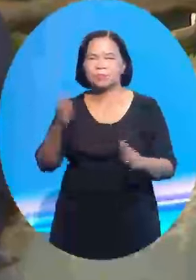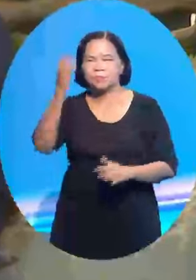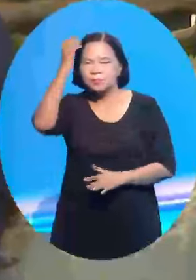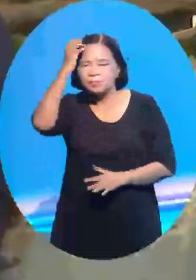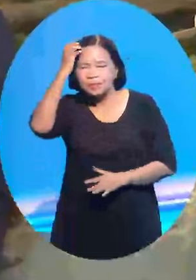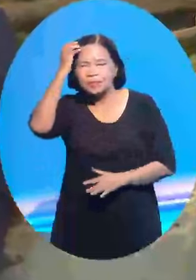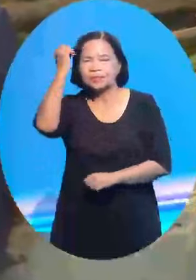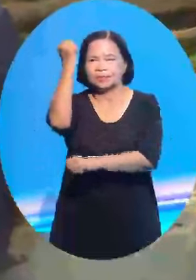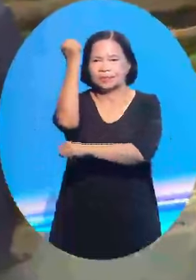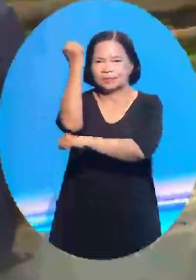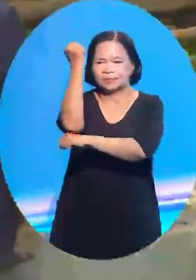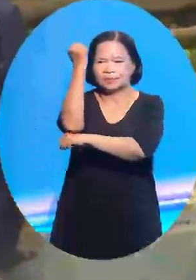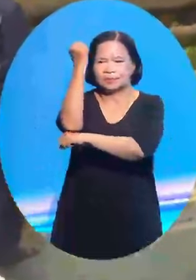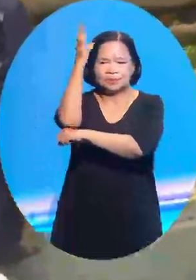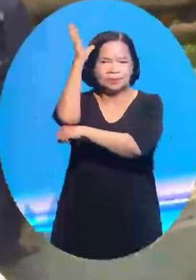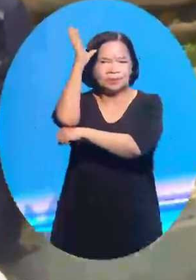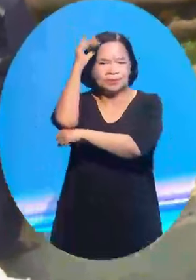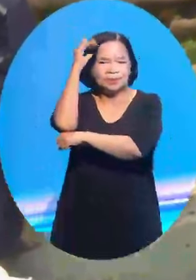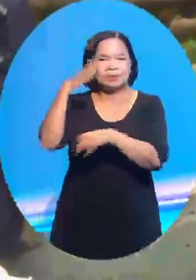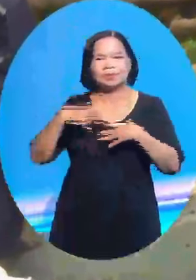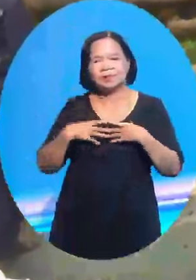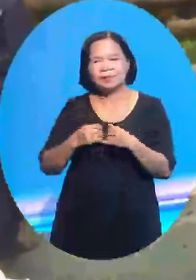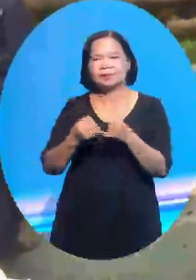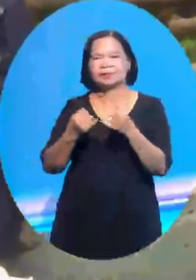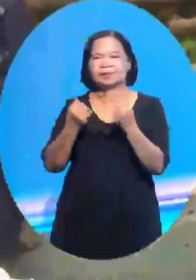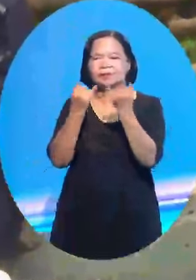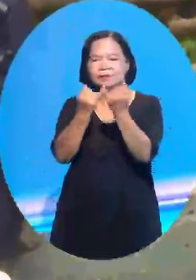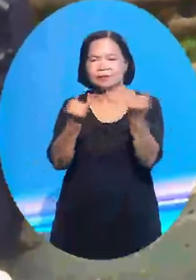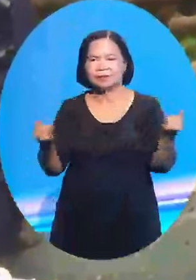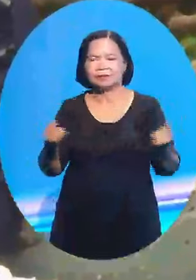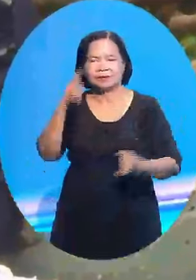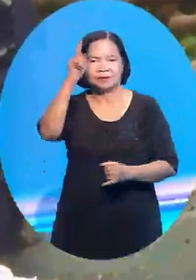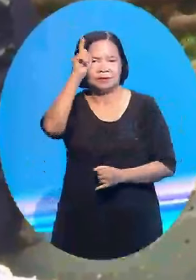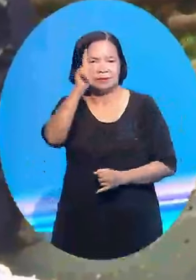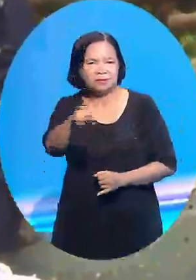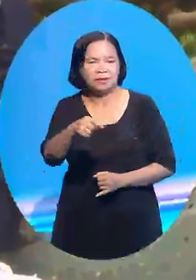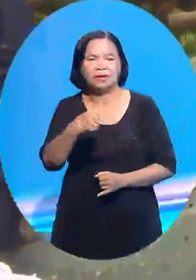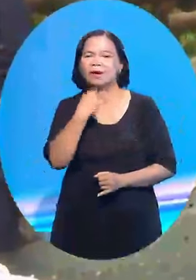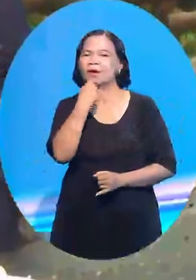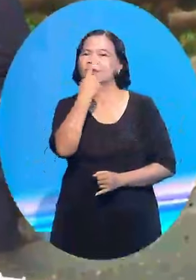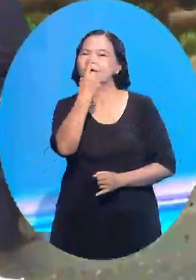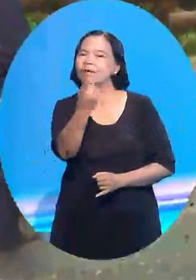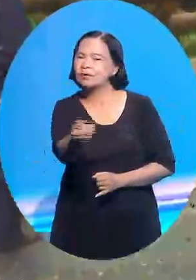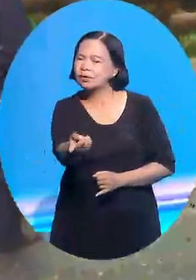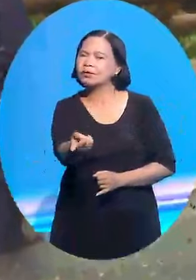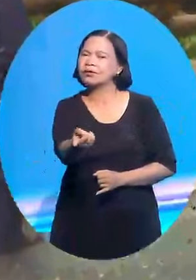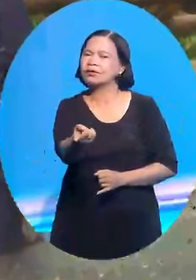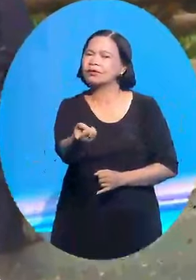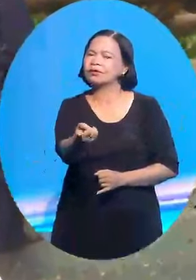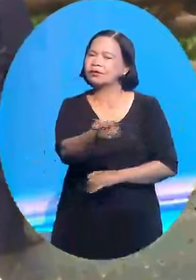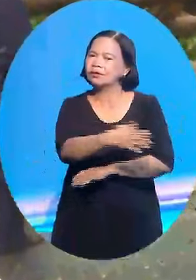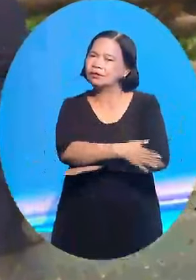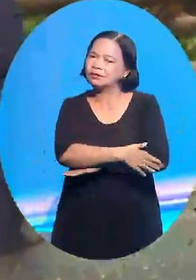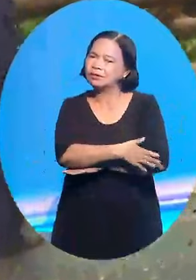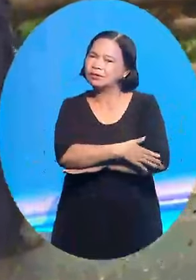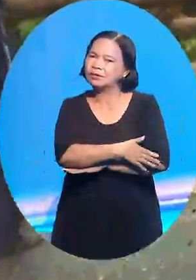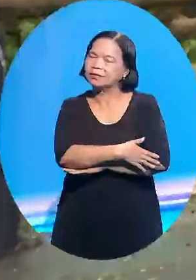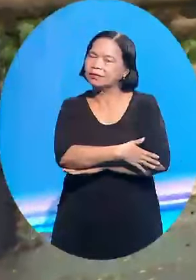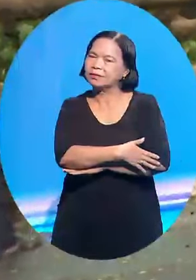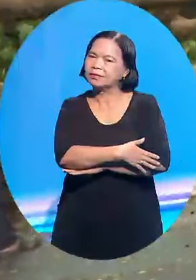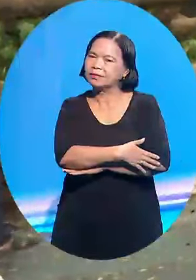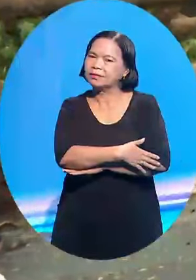xanh hoặc về những cái việc mà an toàn cho trẻ, thì chúng tôi cũng có thể đưa ra những cái lời khuyên hoặc thậm chí về phần hỗ trợ, kể cả hỗ trợ về